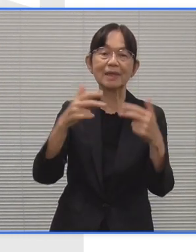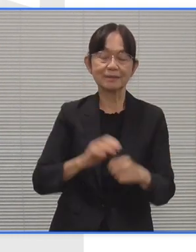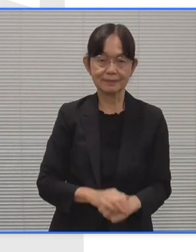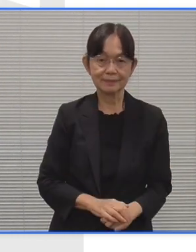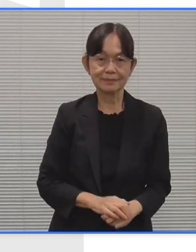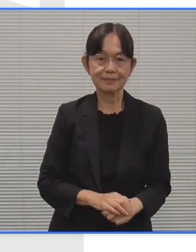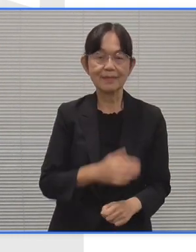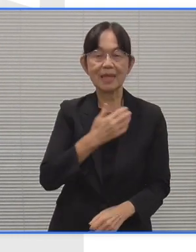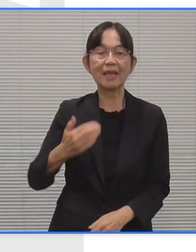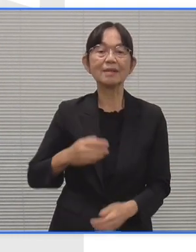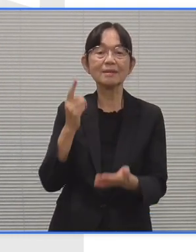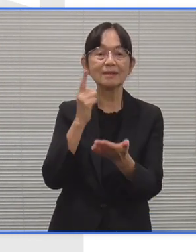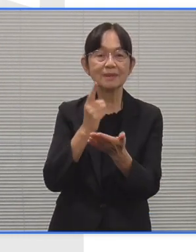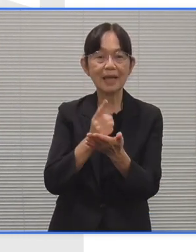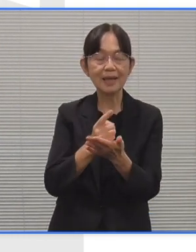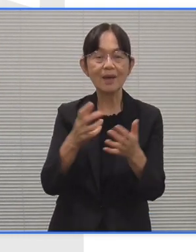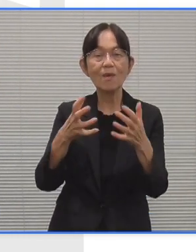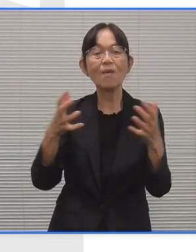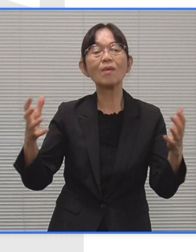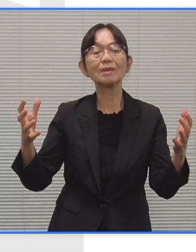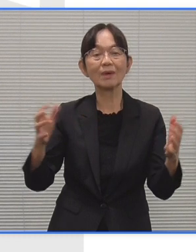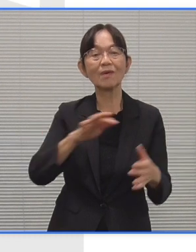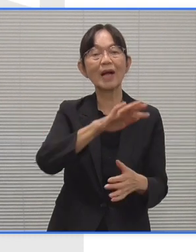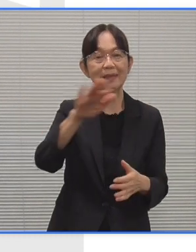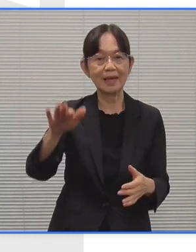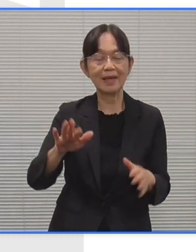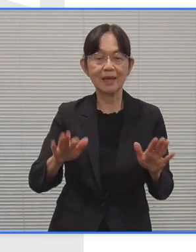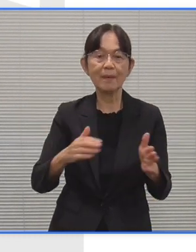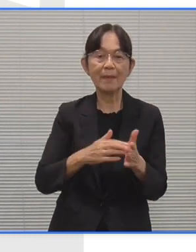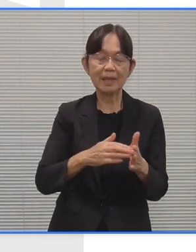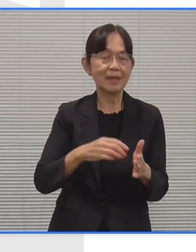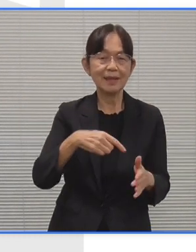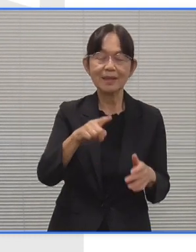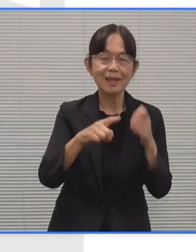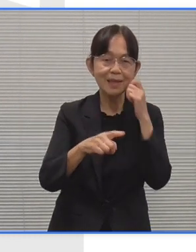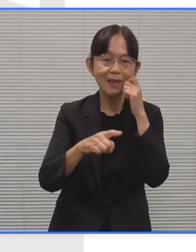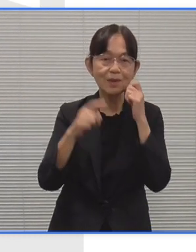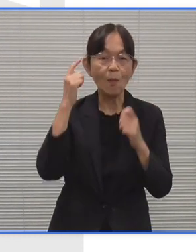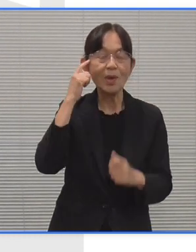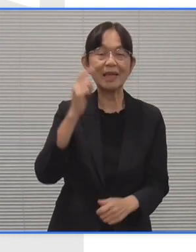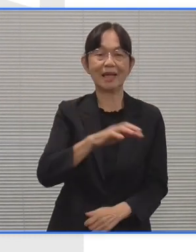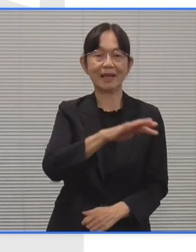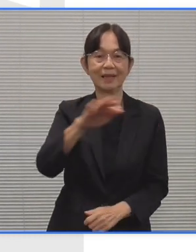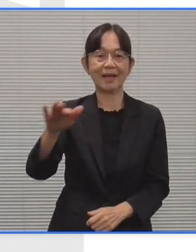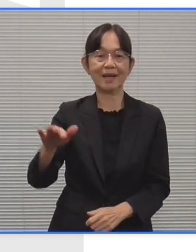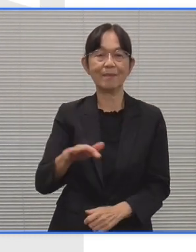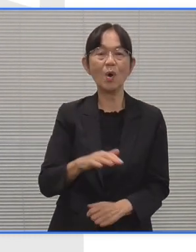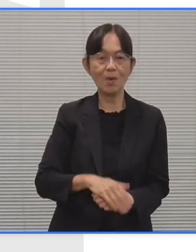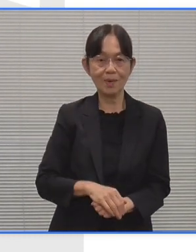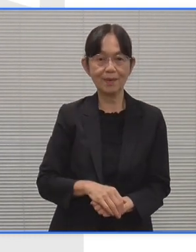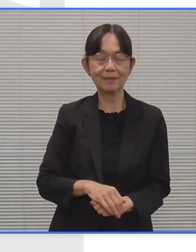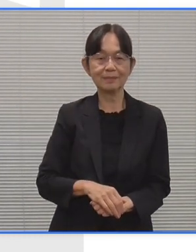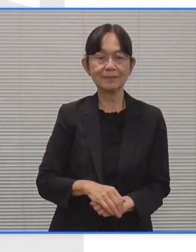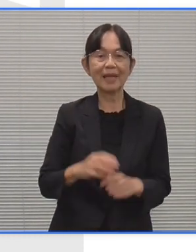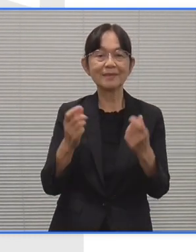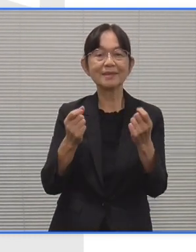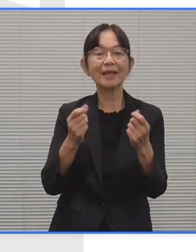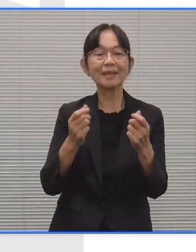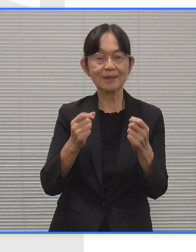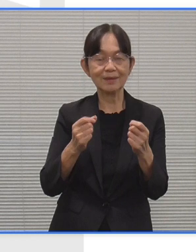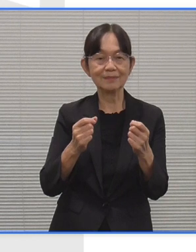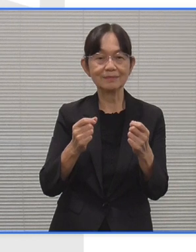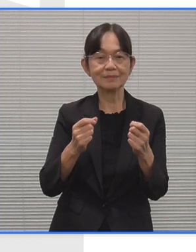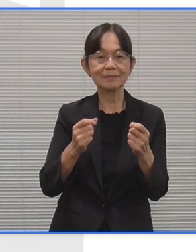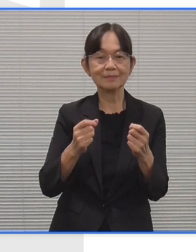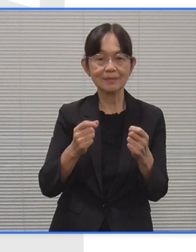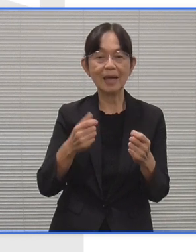け多く、一人でも多くの方、今までちょっといけないなと思ってたような方もしっかりと区の方